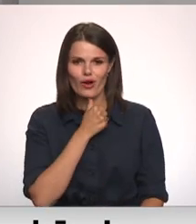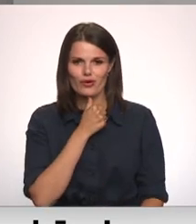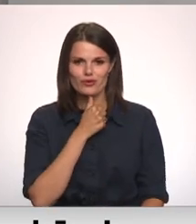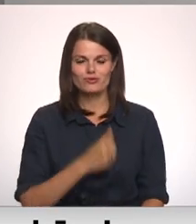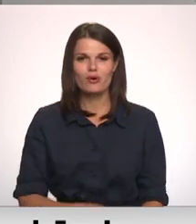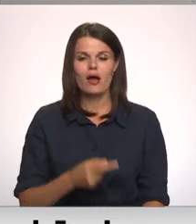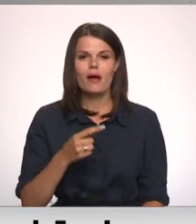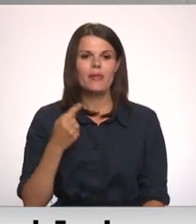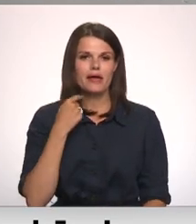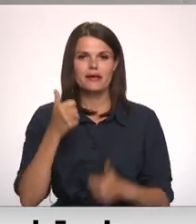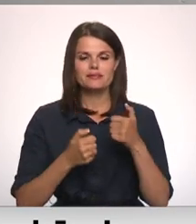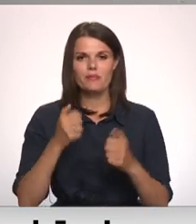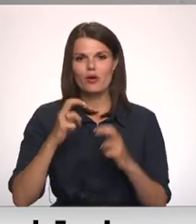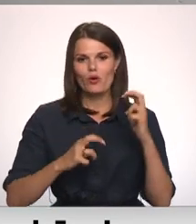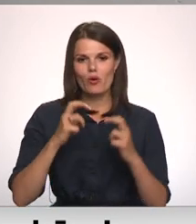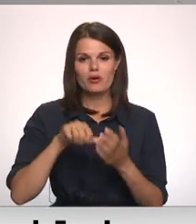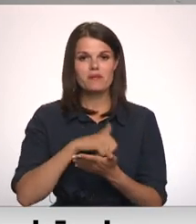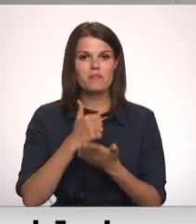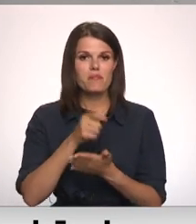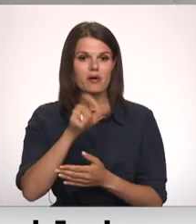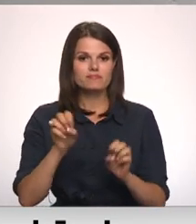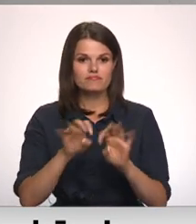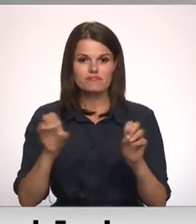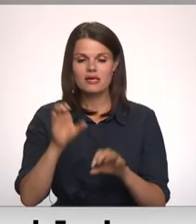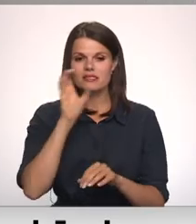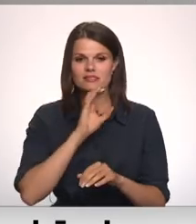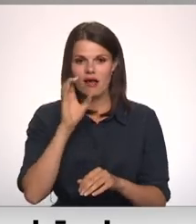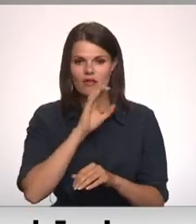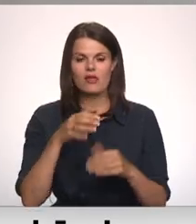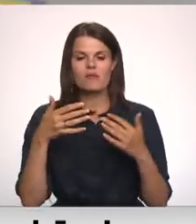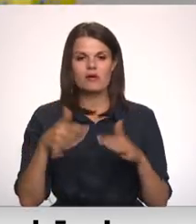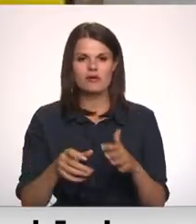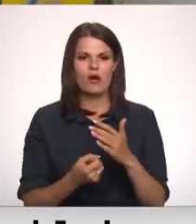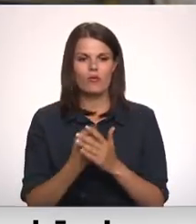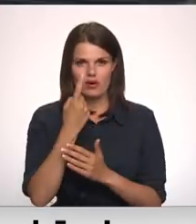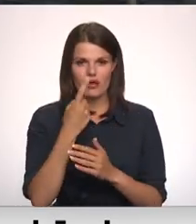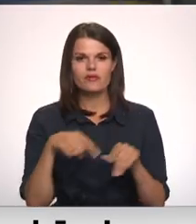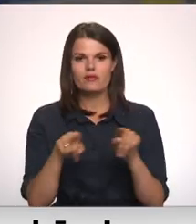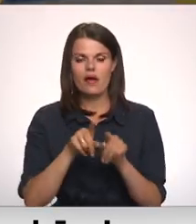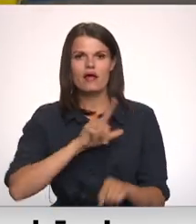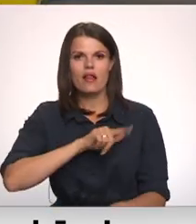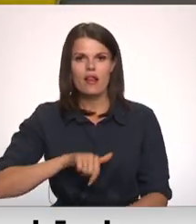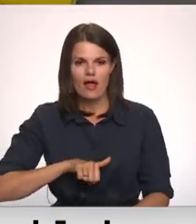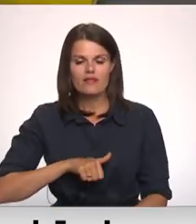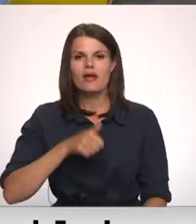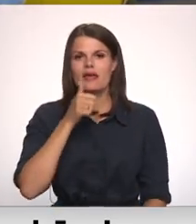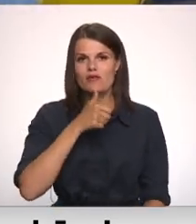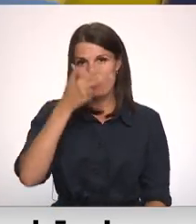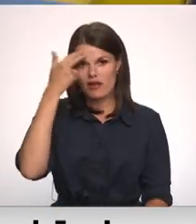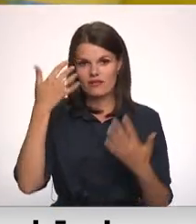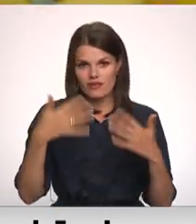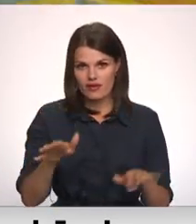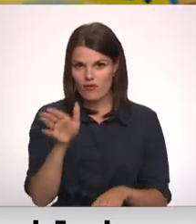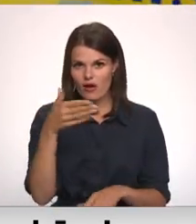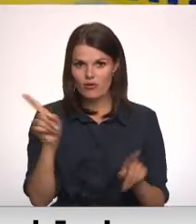Rīgas piena kombinēta pārstāve skaidro, ka saldējumos jau radīti Latvijas, Lietuvas un Igaunijas karogi. Tagad bija kārt Ukrainai. Šis bija